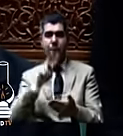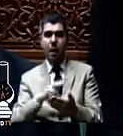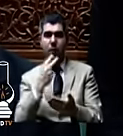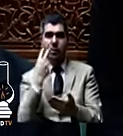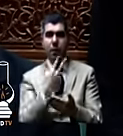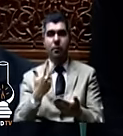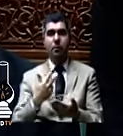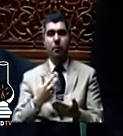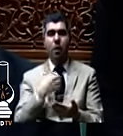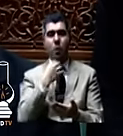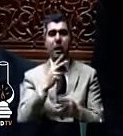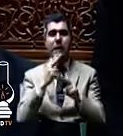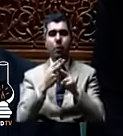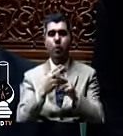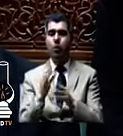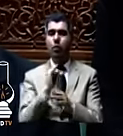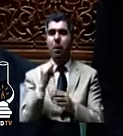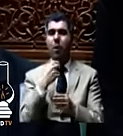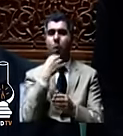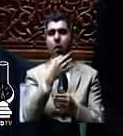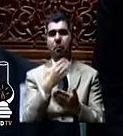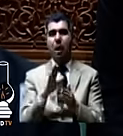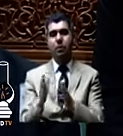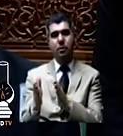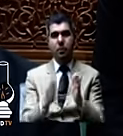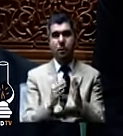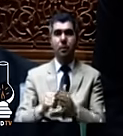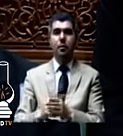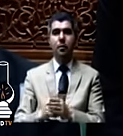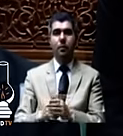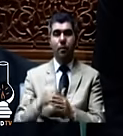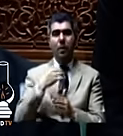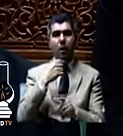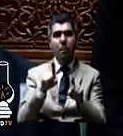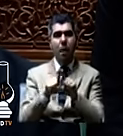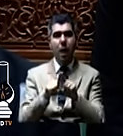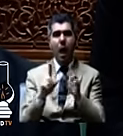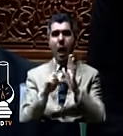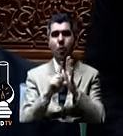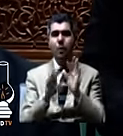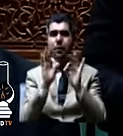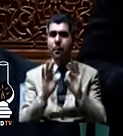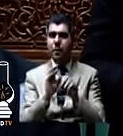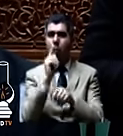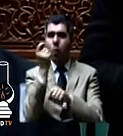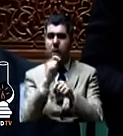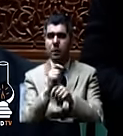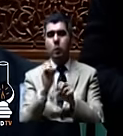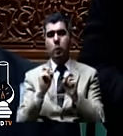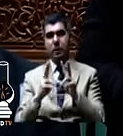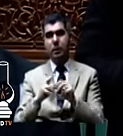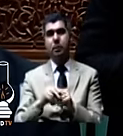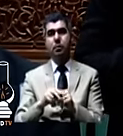أسماء المدن. نبهكم السيد الوزير لأن الاستثناء نحن نرفضه، لا نرفضه جملة وتفصيلة، لكن إذا طلعت من خلال واحد